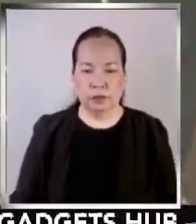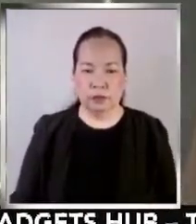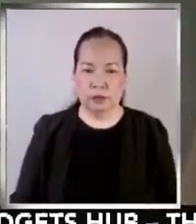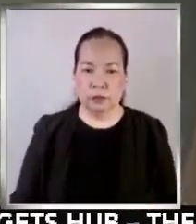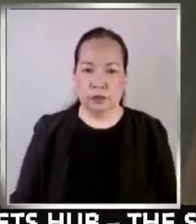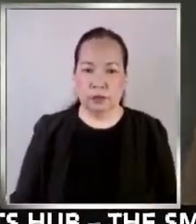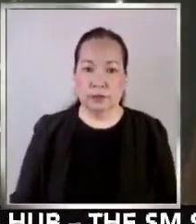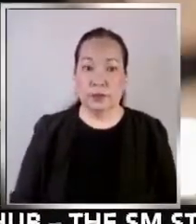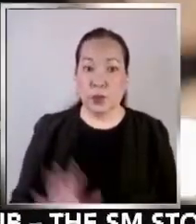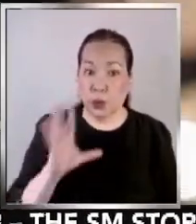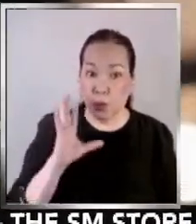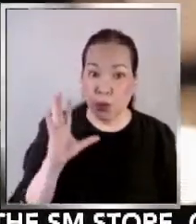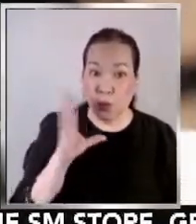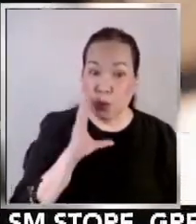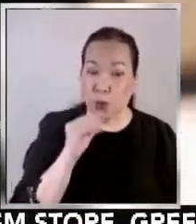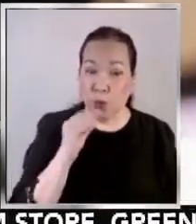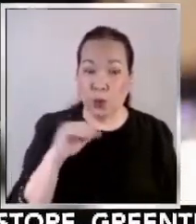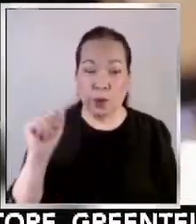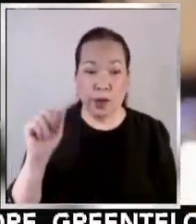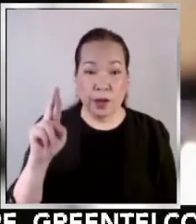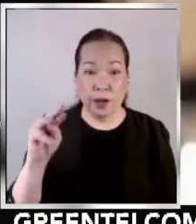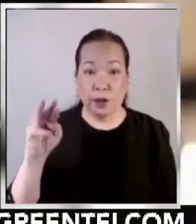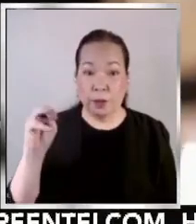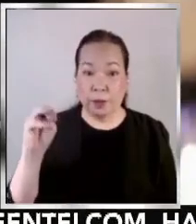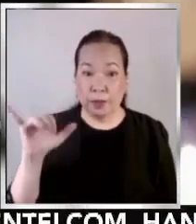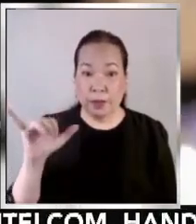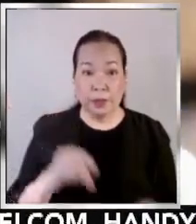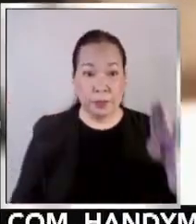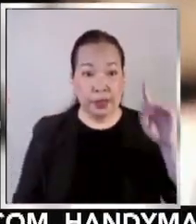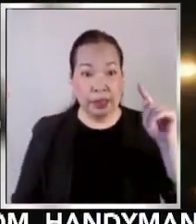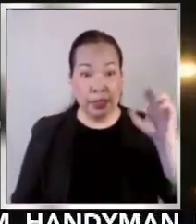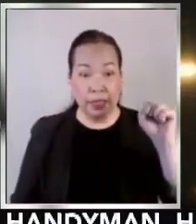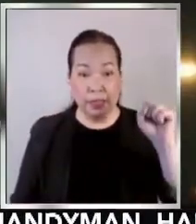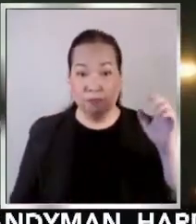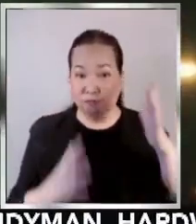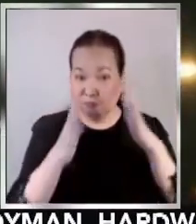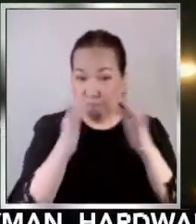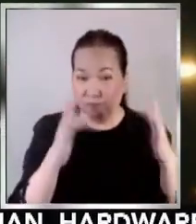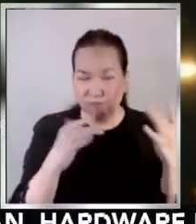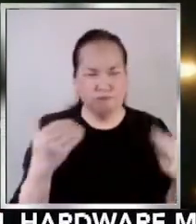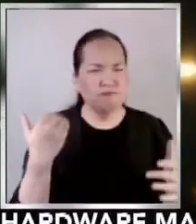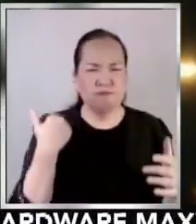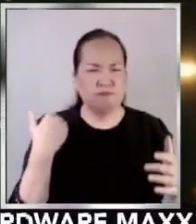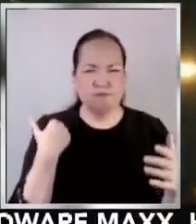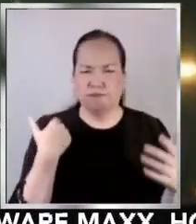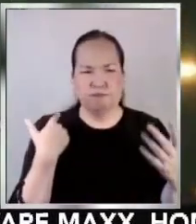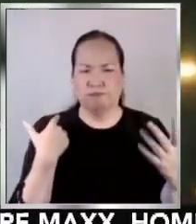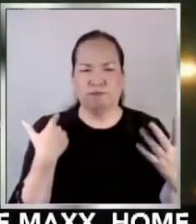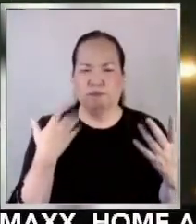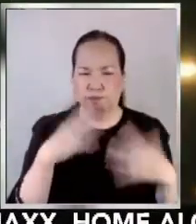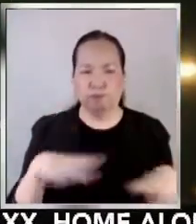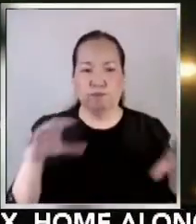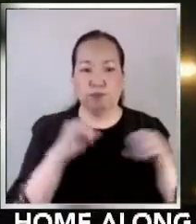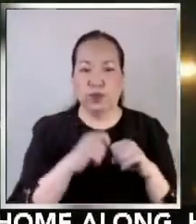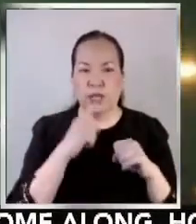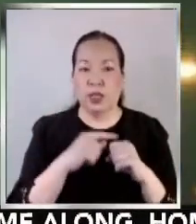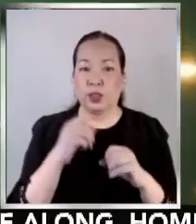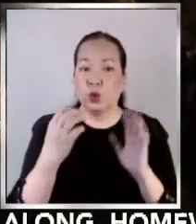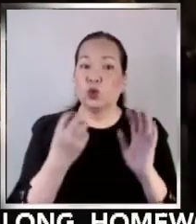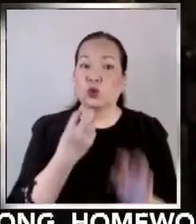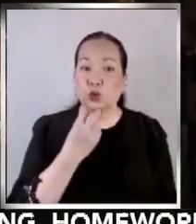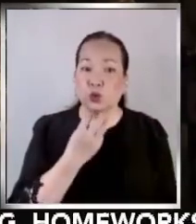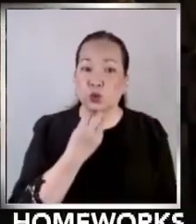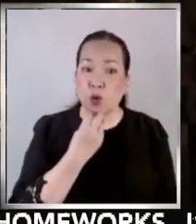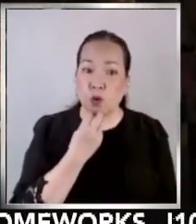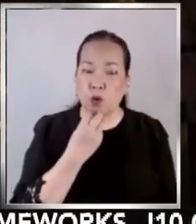ARMY's BTS Festa is not over yet. Nagningning ang kalangitan ng Seoul sa makulay na fireworks na bahagi ng celebration ng